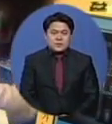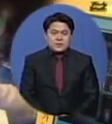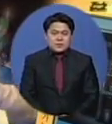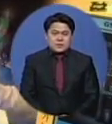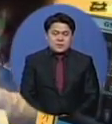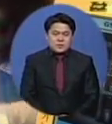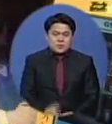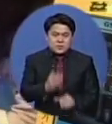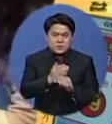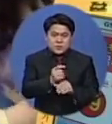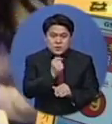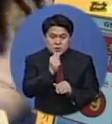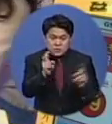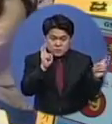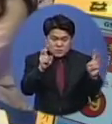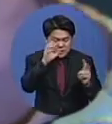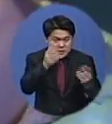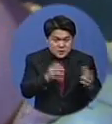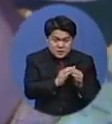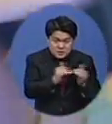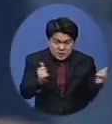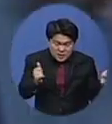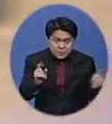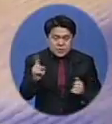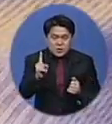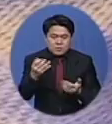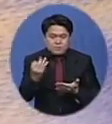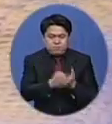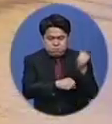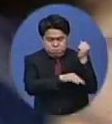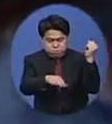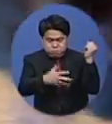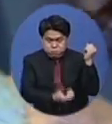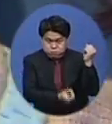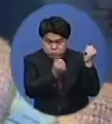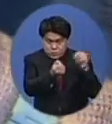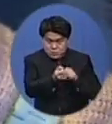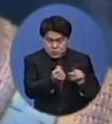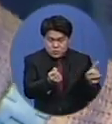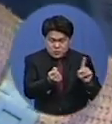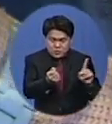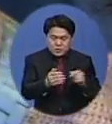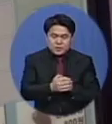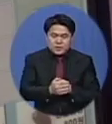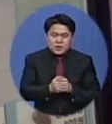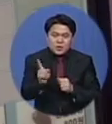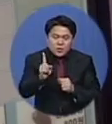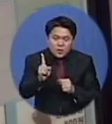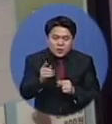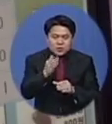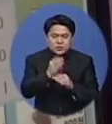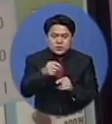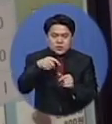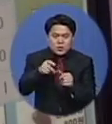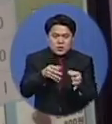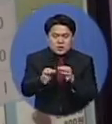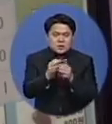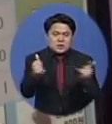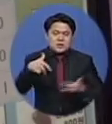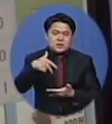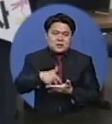주로 중소기업이나 아르바이트 노동자들이 최저임금을 받는다는 점을 고려하면 중소상공인에게 타격이 갈 수도 있다고도